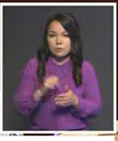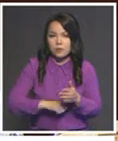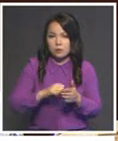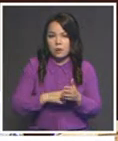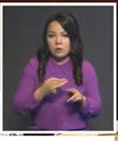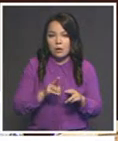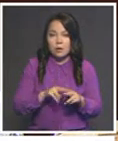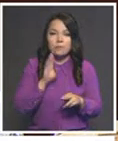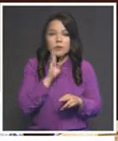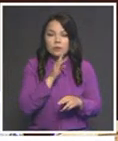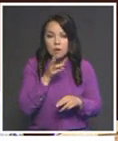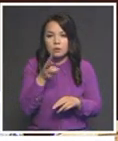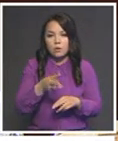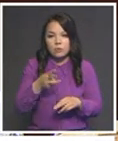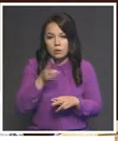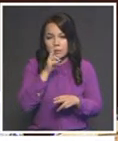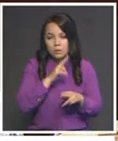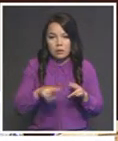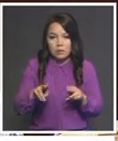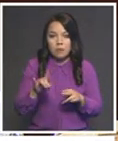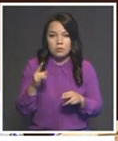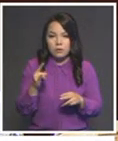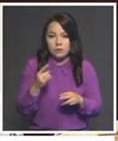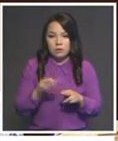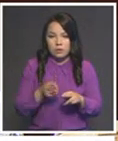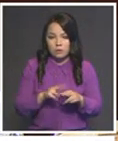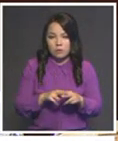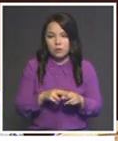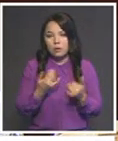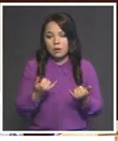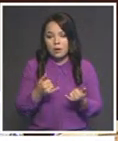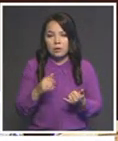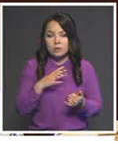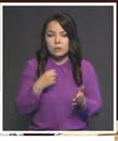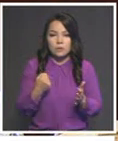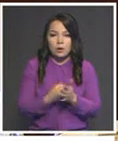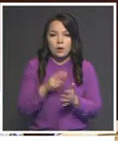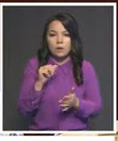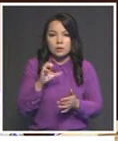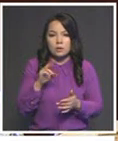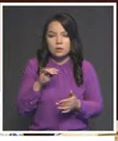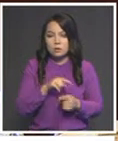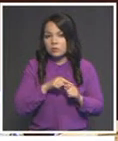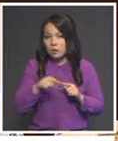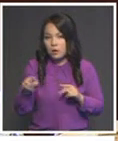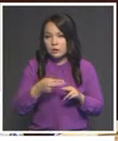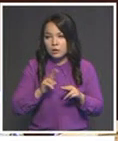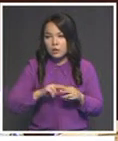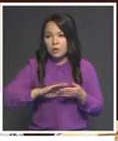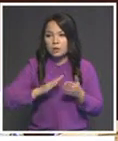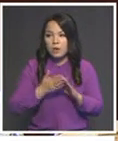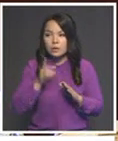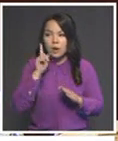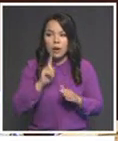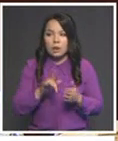Ал анасы айтып отыр, баласын 3 сағаттың ішінде жоғалттым деп. Ол Талғардан Қаскелеңгеден жеткенге шейін қай заман? Неге оны